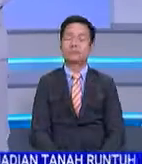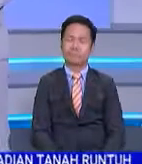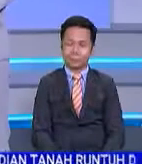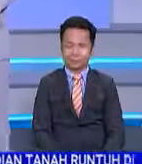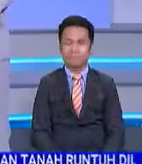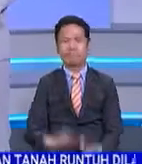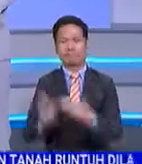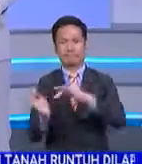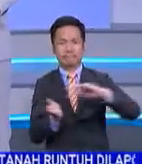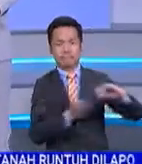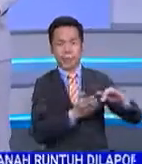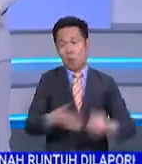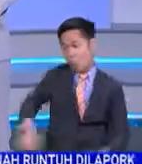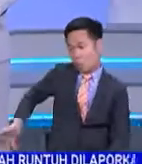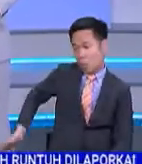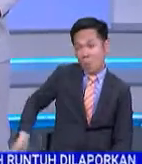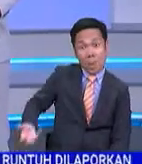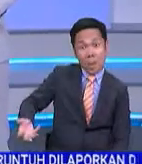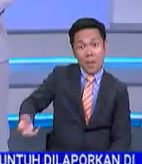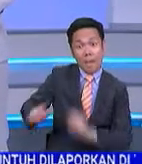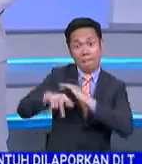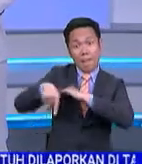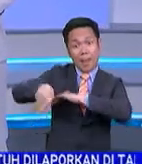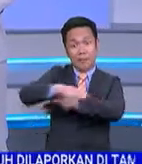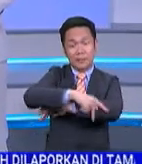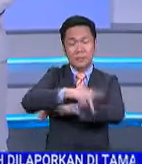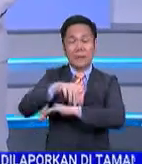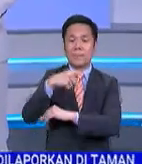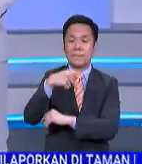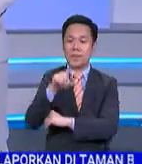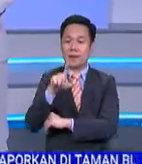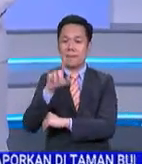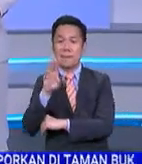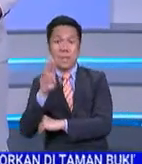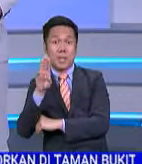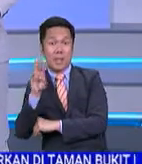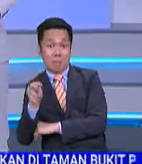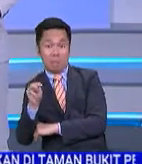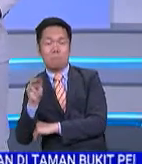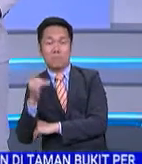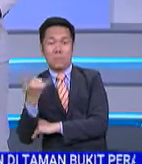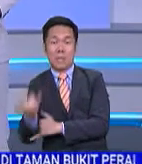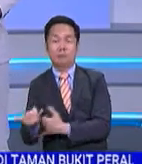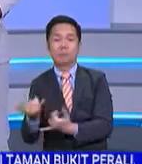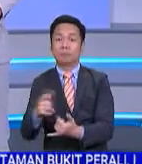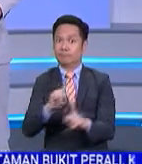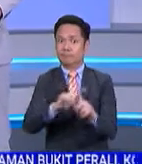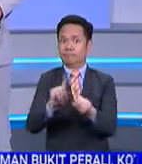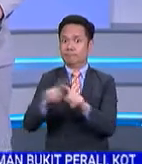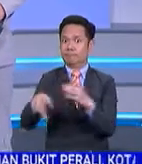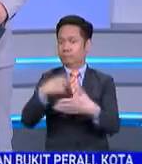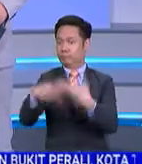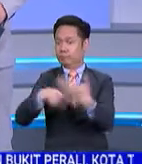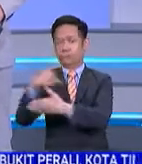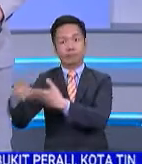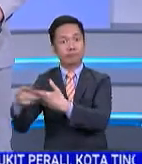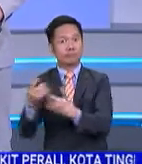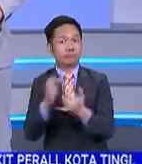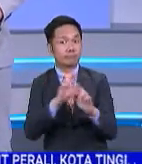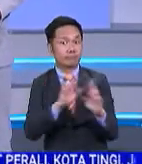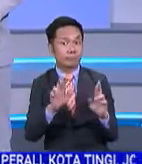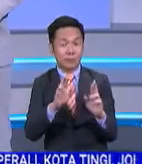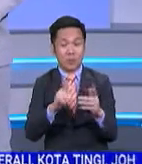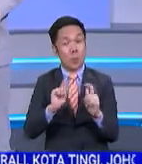Beralih ke perkembangan sukan bowling padang, Persekutuan Bowling Padang Malaysia PLBM kini sedang giat merangka pelbagai program buat pasukan kebangsaan